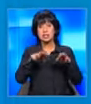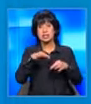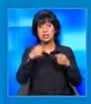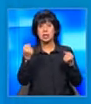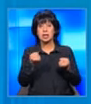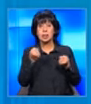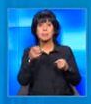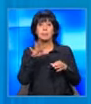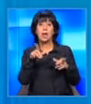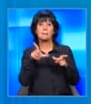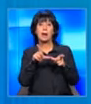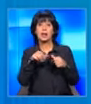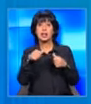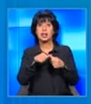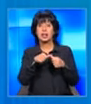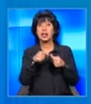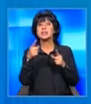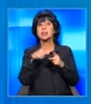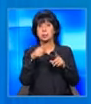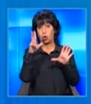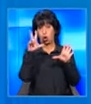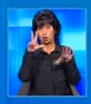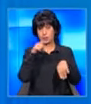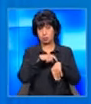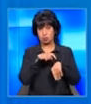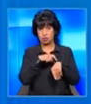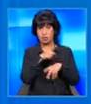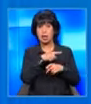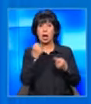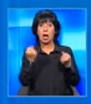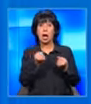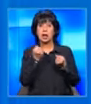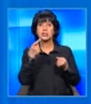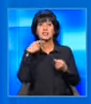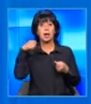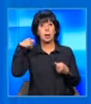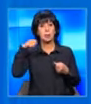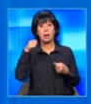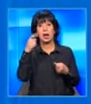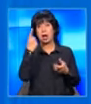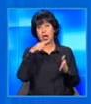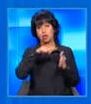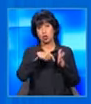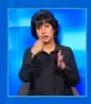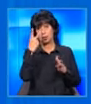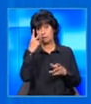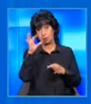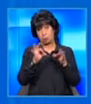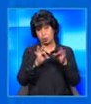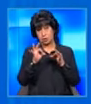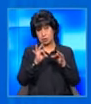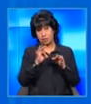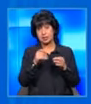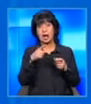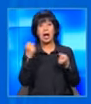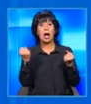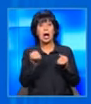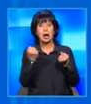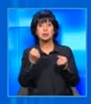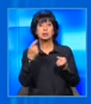Market Links и са към 8 часа. Активността за президент е 1,2%. Активността